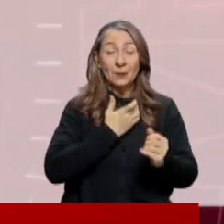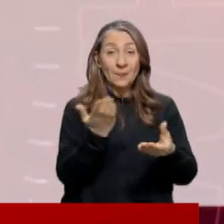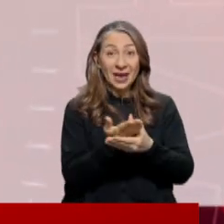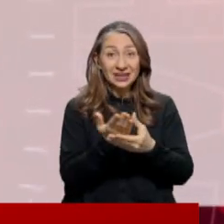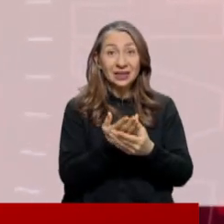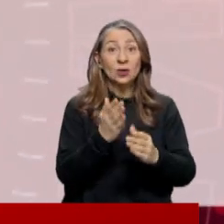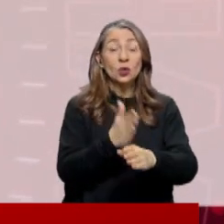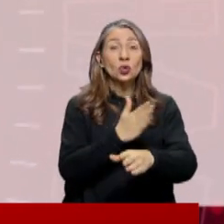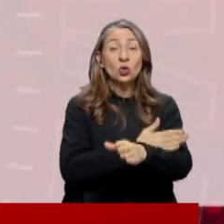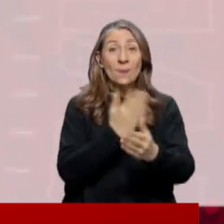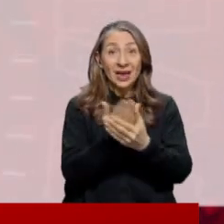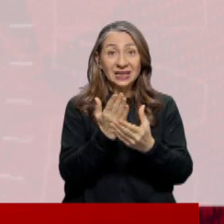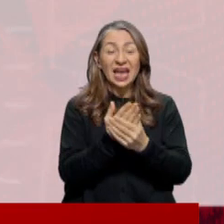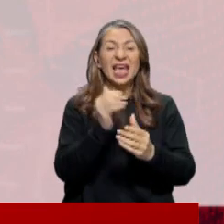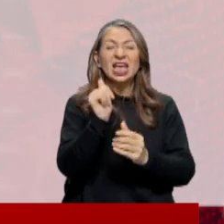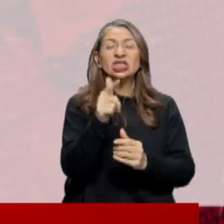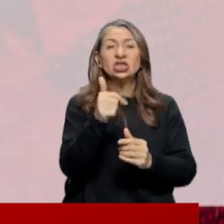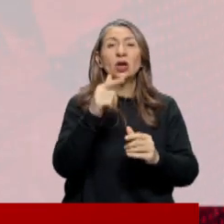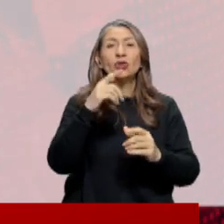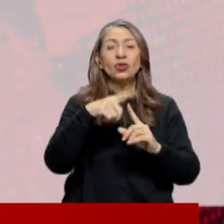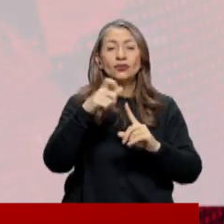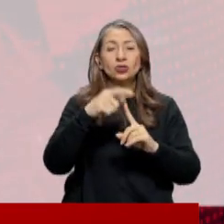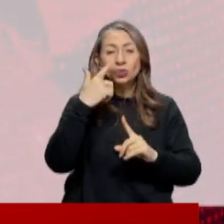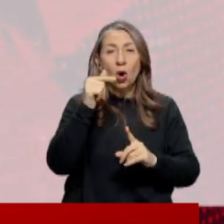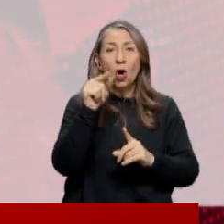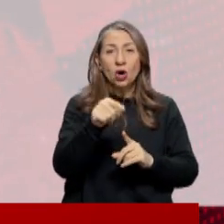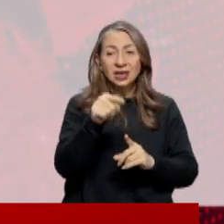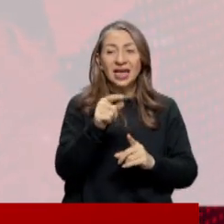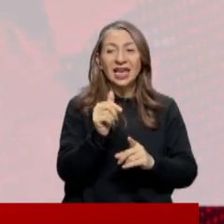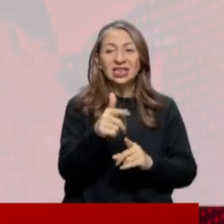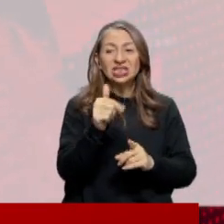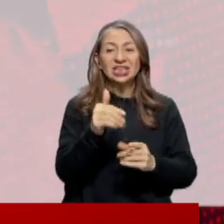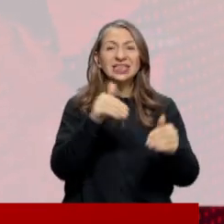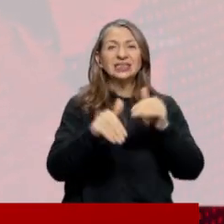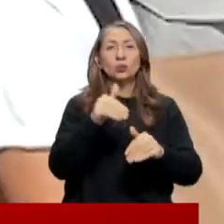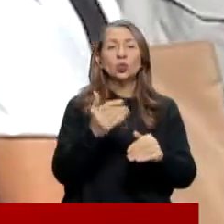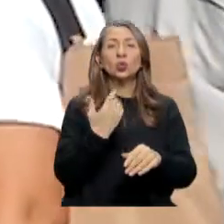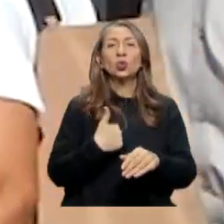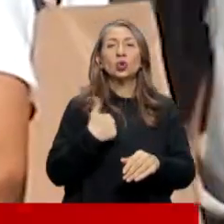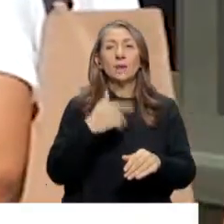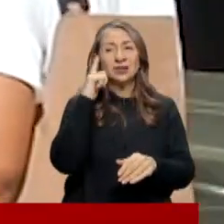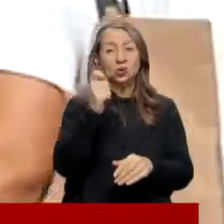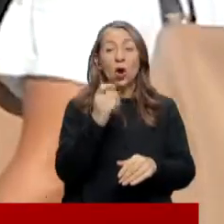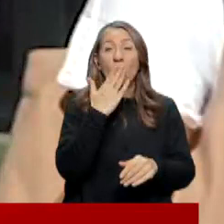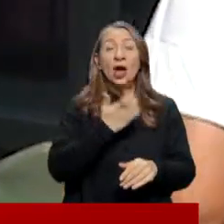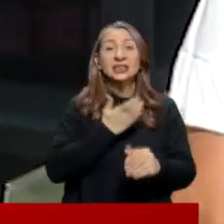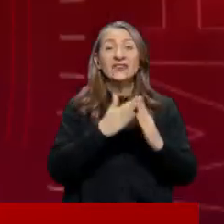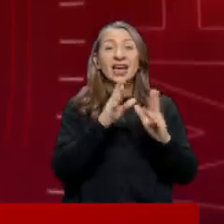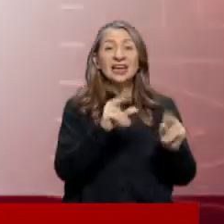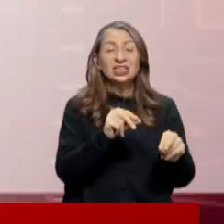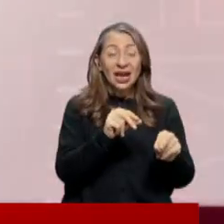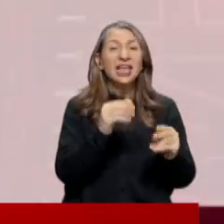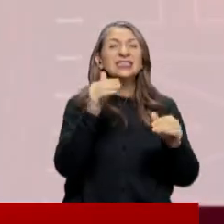belgesi ve yurt belgesiyle önce ilçe nüfus müdürlüğüne, oradan da ilçe seçim kuruluna başvuracak. Öğrenci evinde kalanlarsa